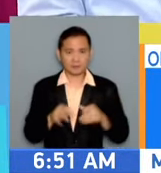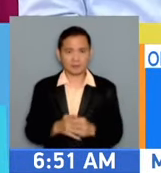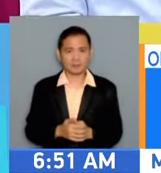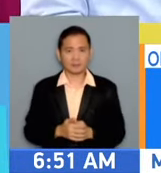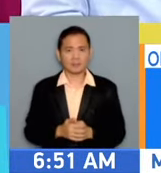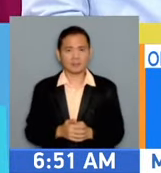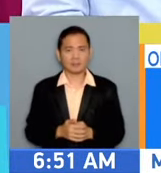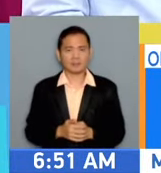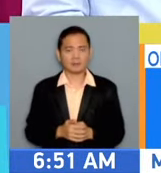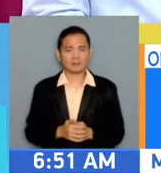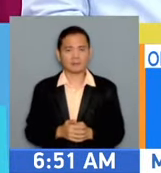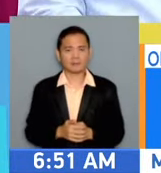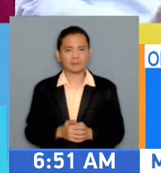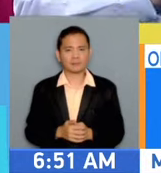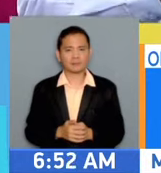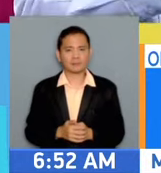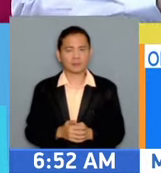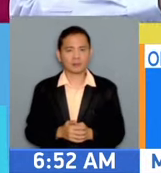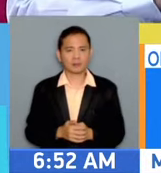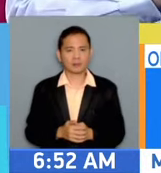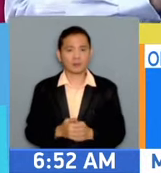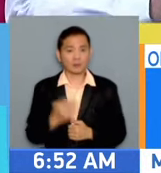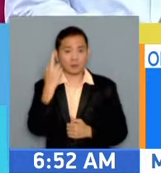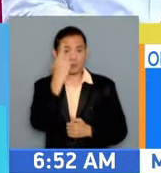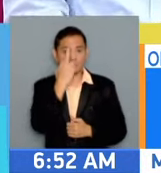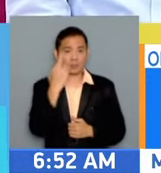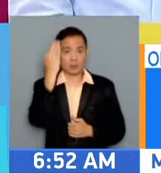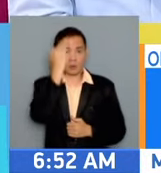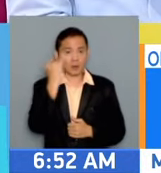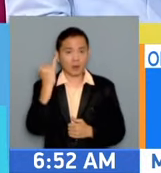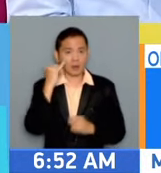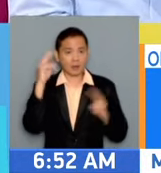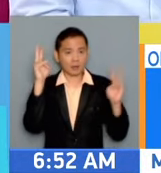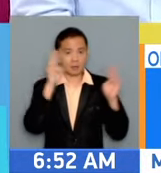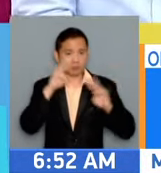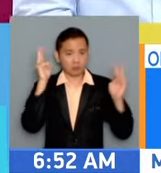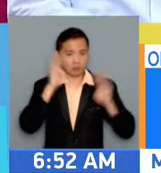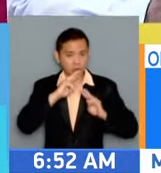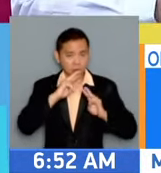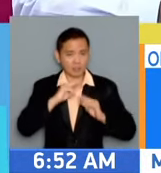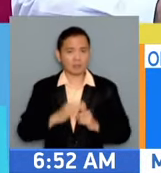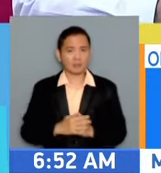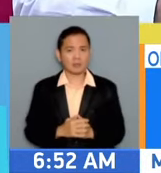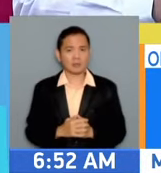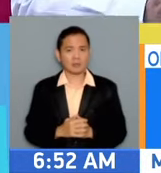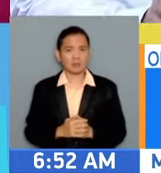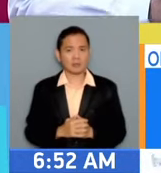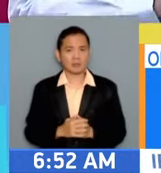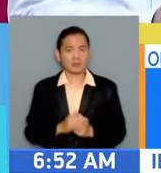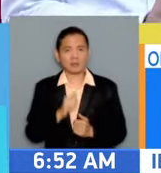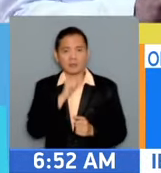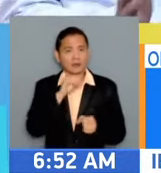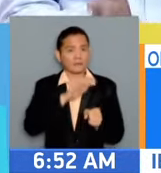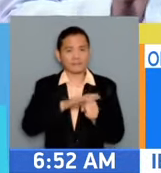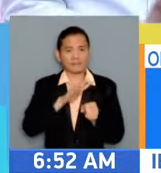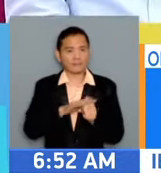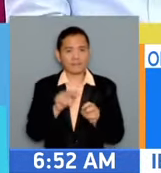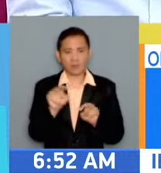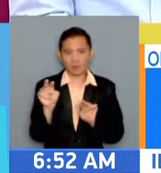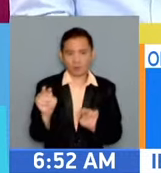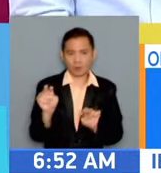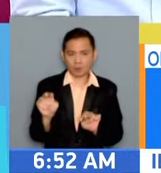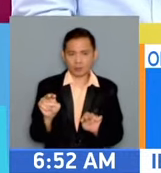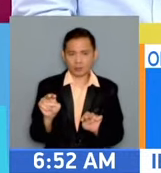sa main cause kung bakit nagkakaroon ng mga ganitong pangyayari is that yung insufficient na supervision o yung hindi